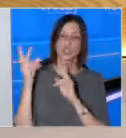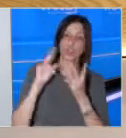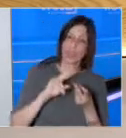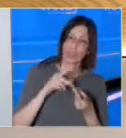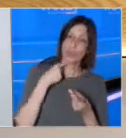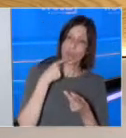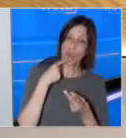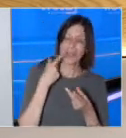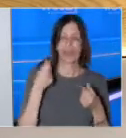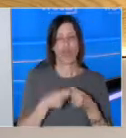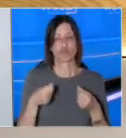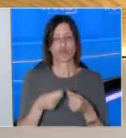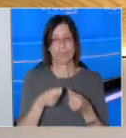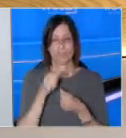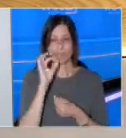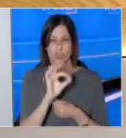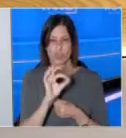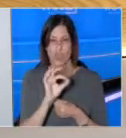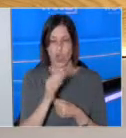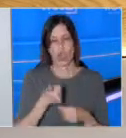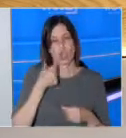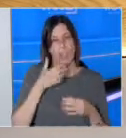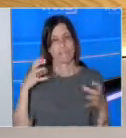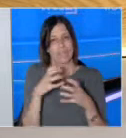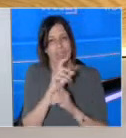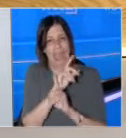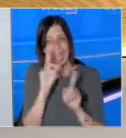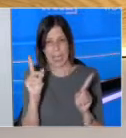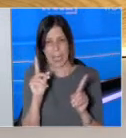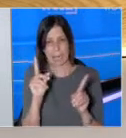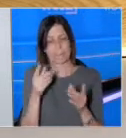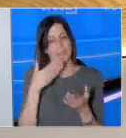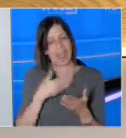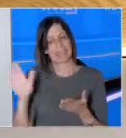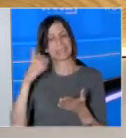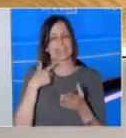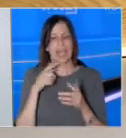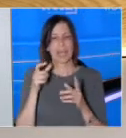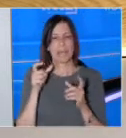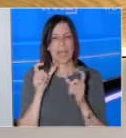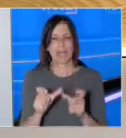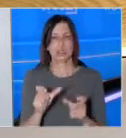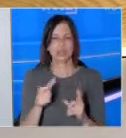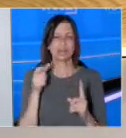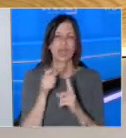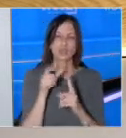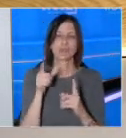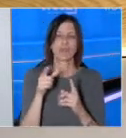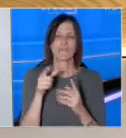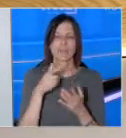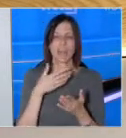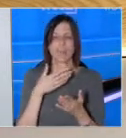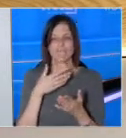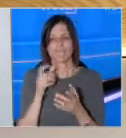אומר לשותפיו, לראשי המפלגות האחרים, תסירו את המחסומים ואת החרמות,